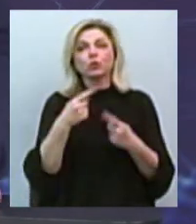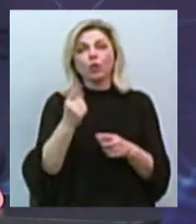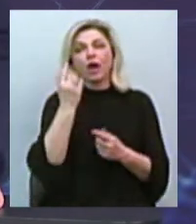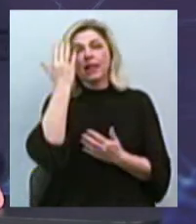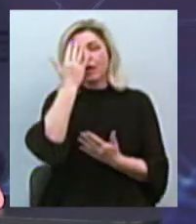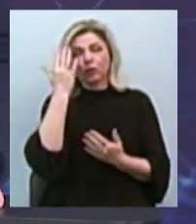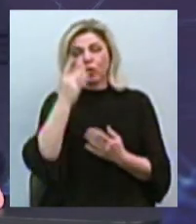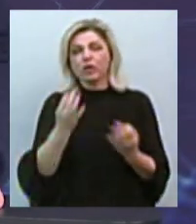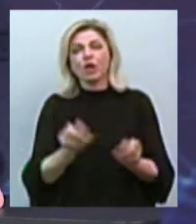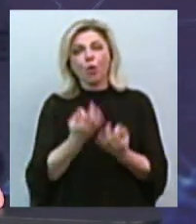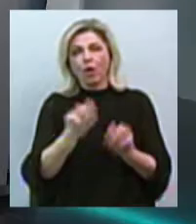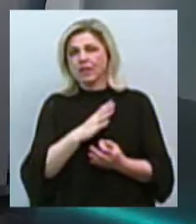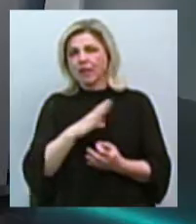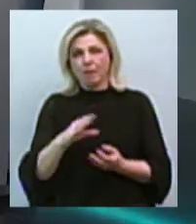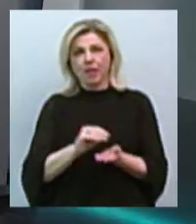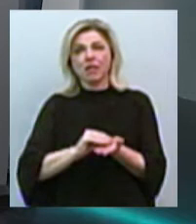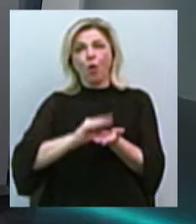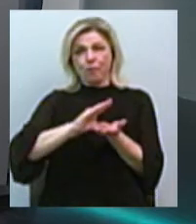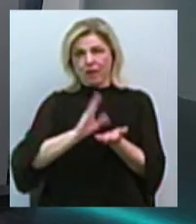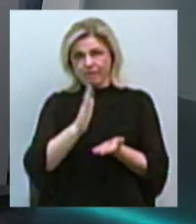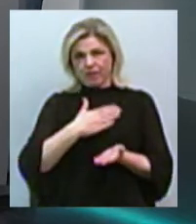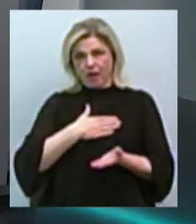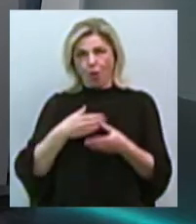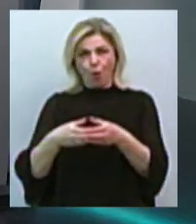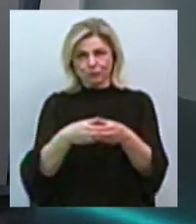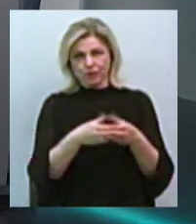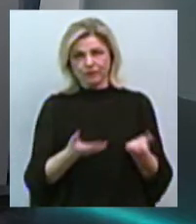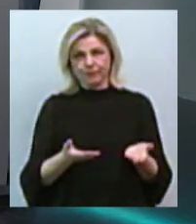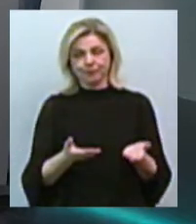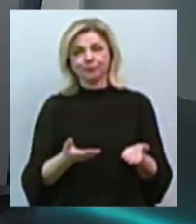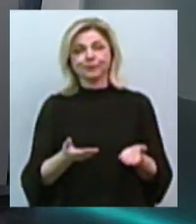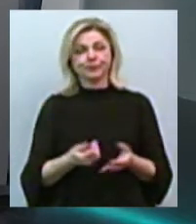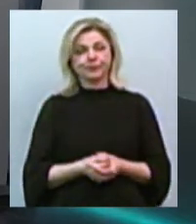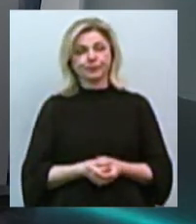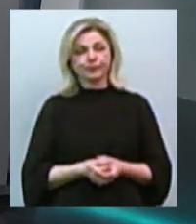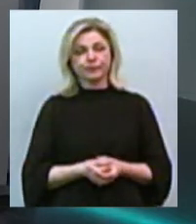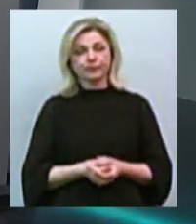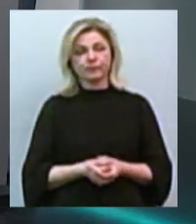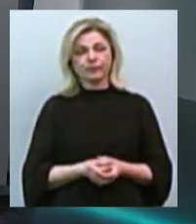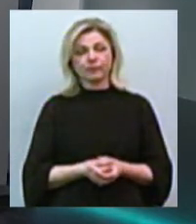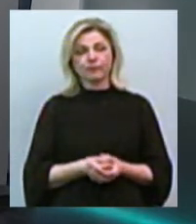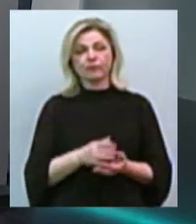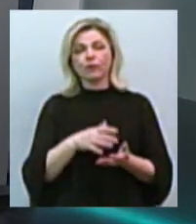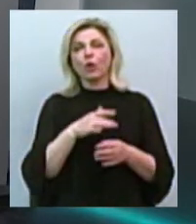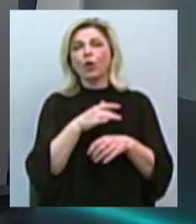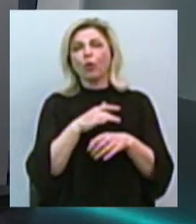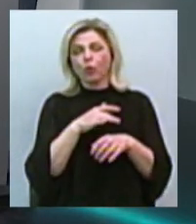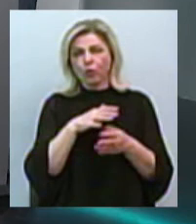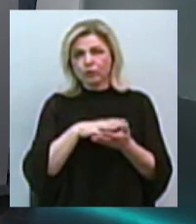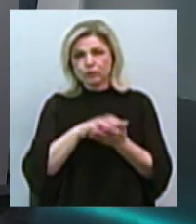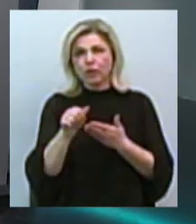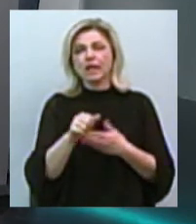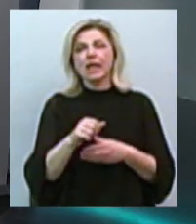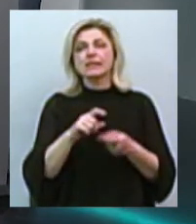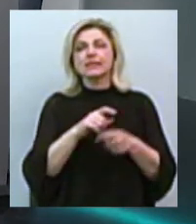была выстроена на накопительство в нашем обществе. В том числе, опять-таки, я же считаю, что уничтожение санитарно-эпидемиологической